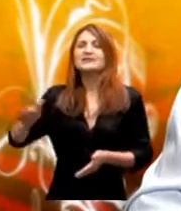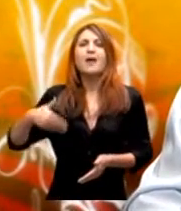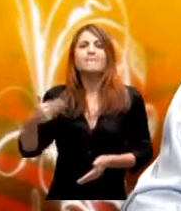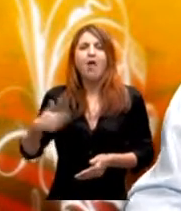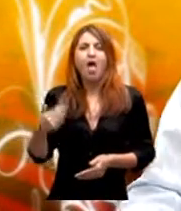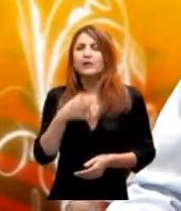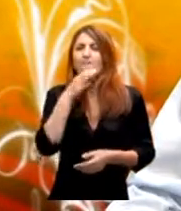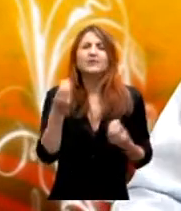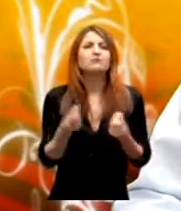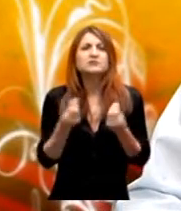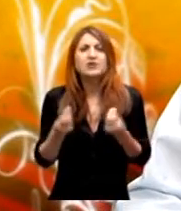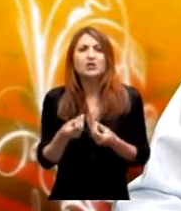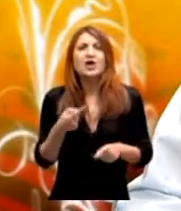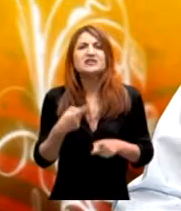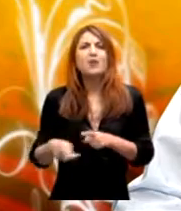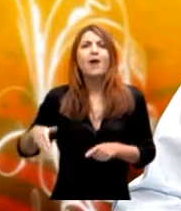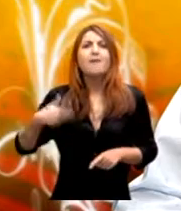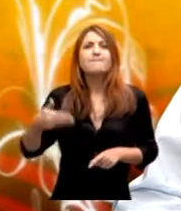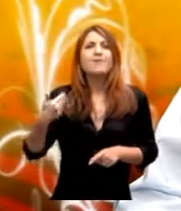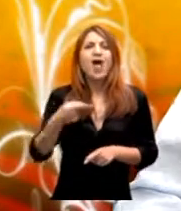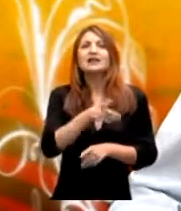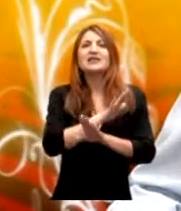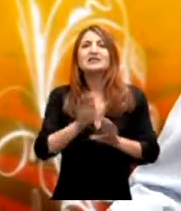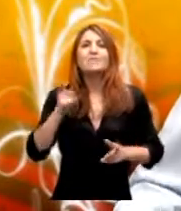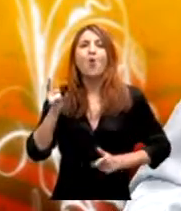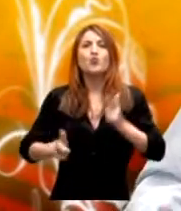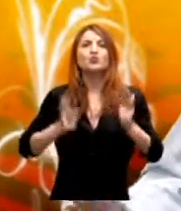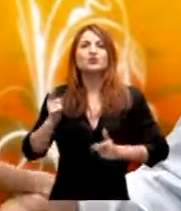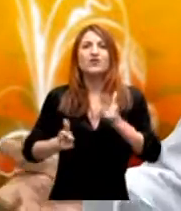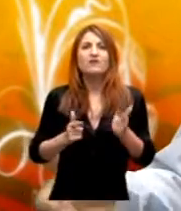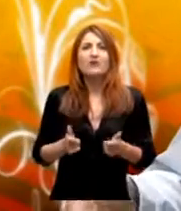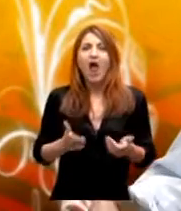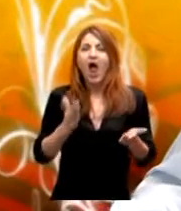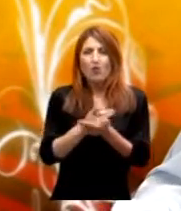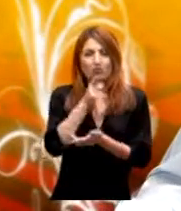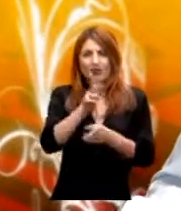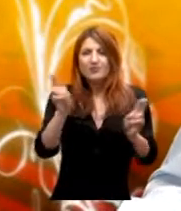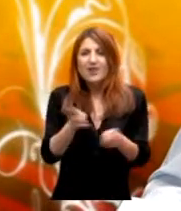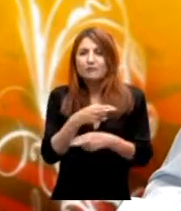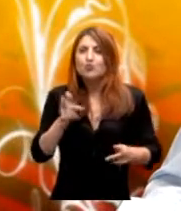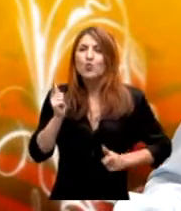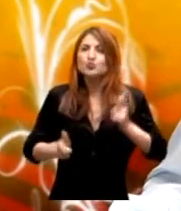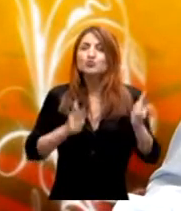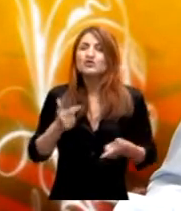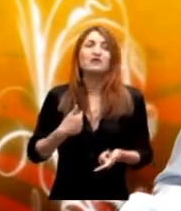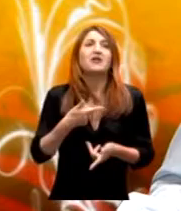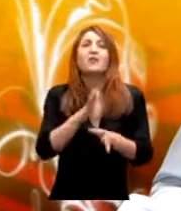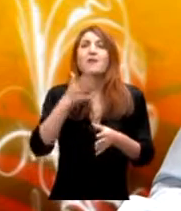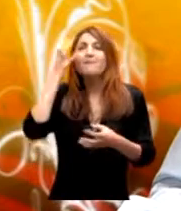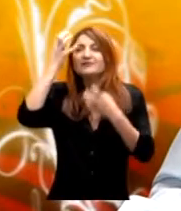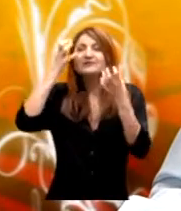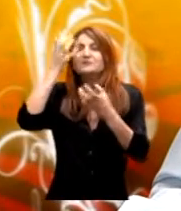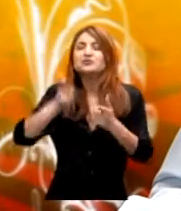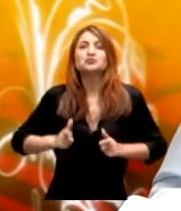zakaj? Pa zato što oni samo mogu uživati. Ako ne možeš uživati, o čem ti je smisao života? Razumijete? Tako da u